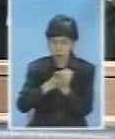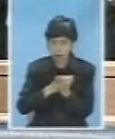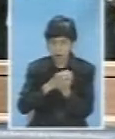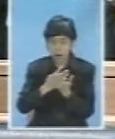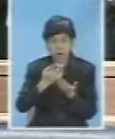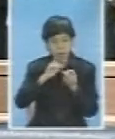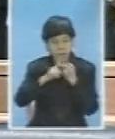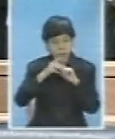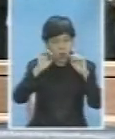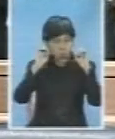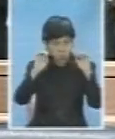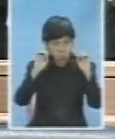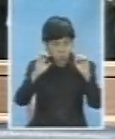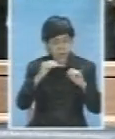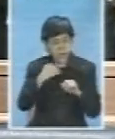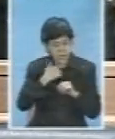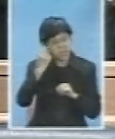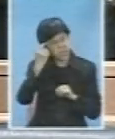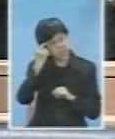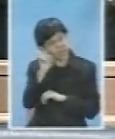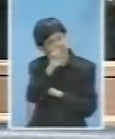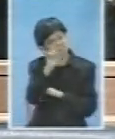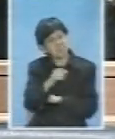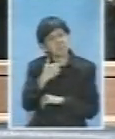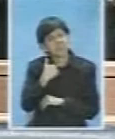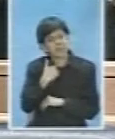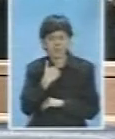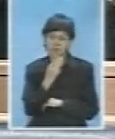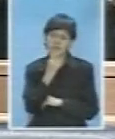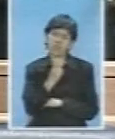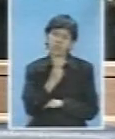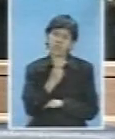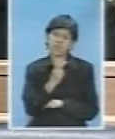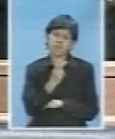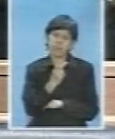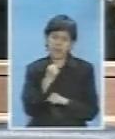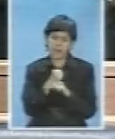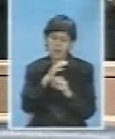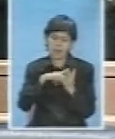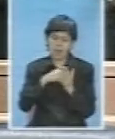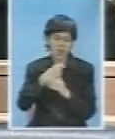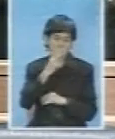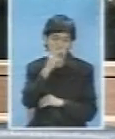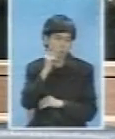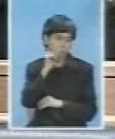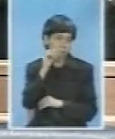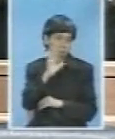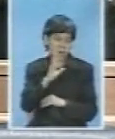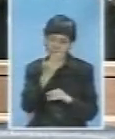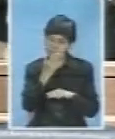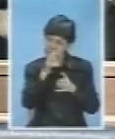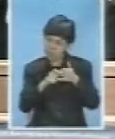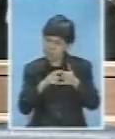แต่เพื่อนครูของเราได้มีความสงสัยและไม่ไว้วางใจในเชิงยุทธศาสตร์ทางนโยบายของรัฐมนตรีท่